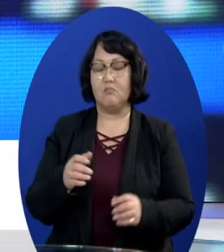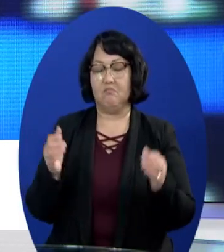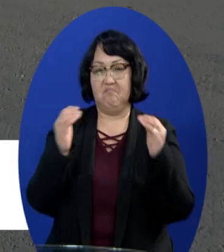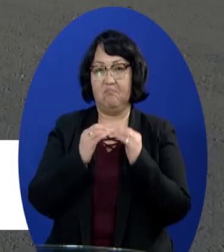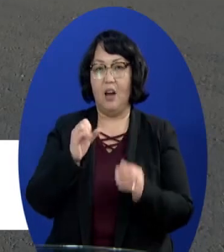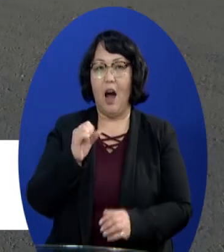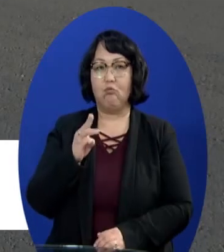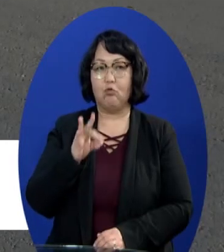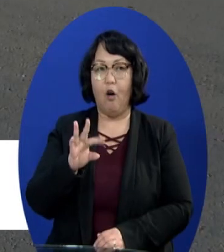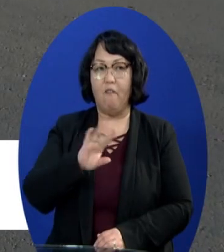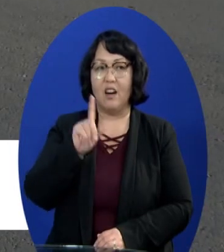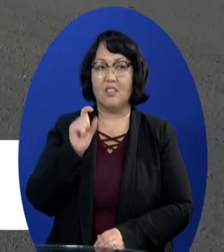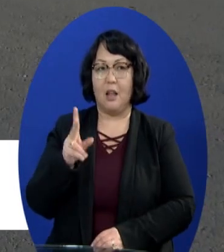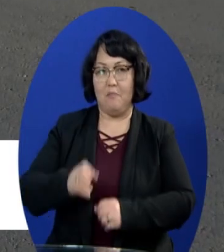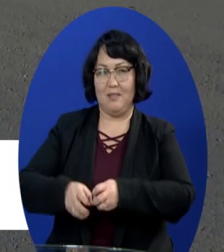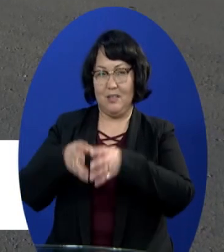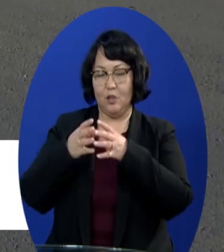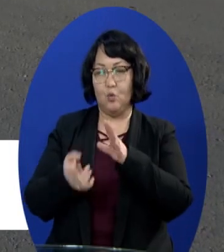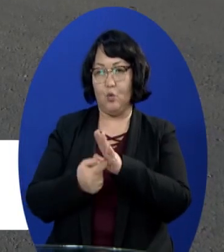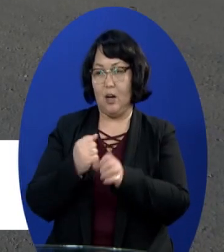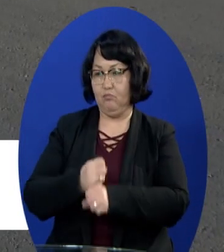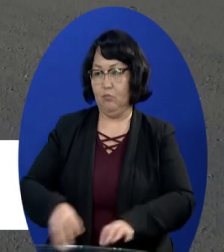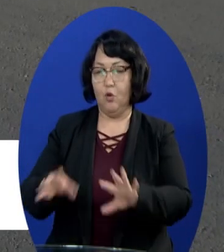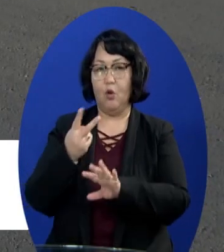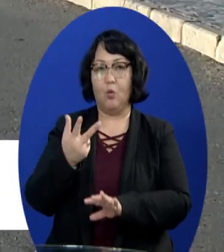Одоогоор барилгын суурийн ажил дуусчих 20-30%